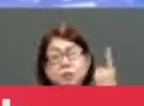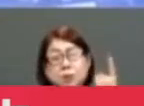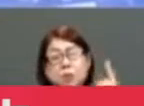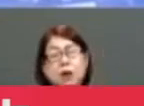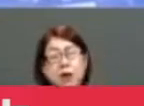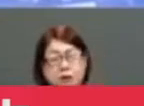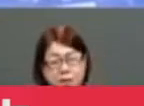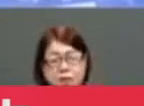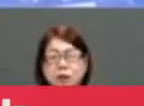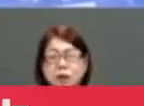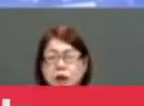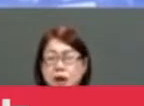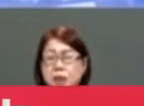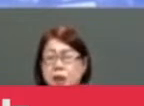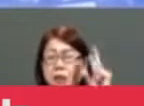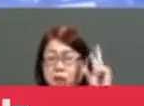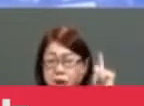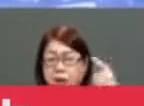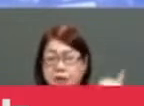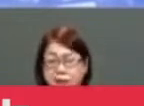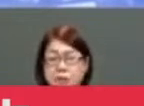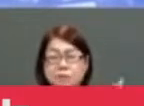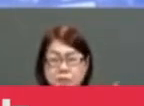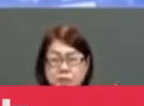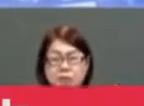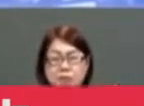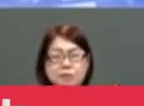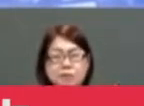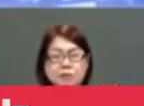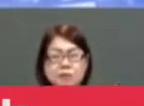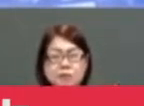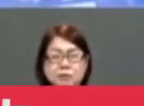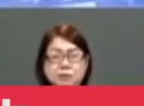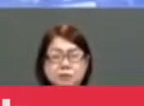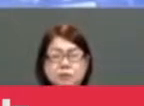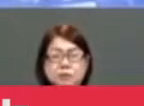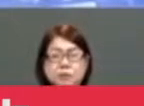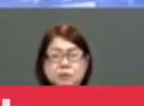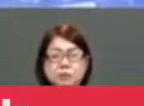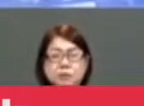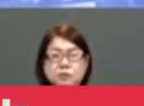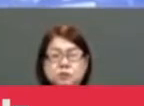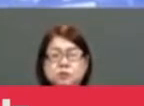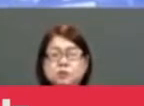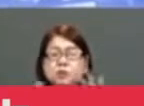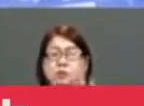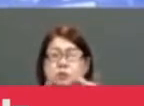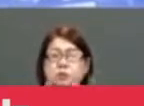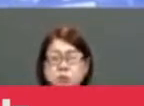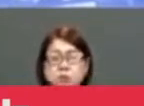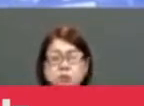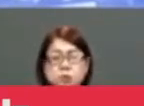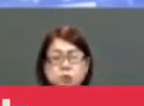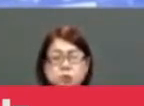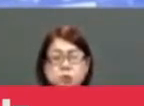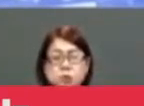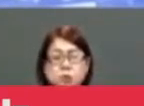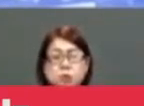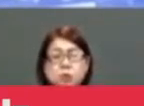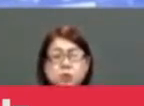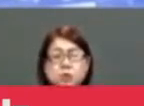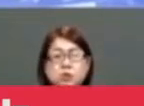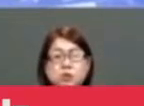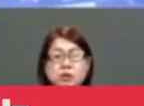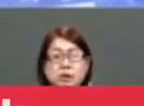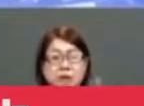นายแพทย์ทวีสินวิษณุโยธินโฆษกศูนย์บริหารสถานการณ์โควิด-19 หรือศบค.ได้ชี้แจงถึงแผนกระจายวัคซีนว่านาย